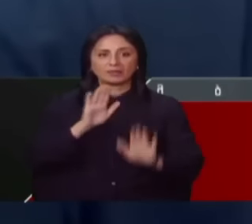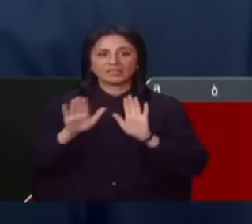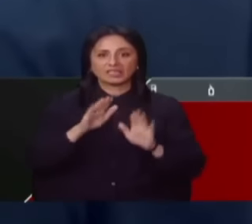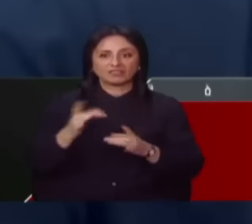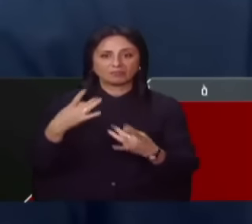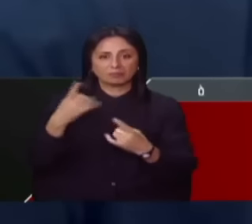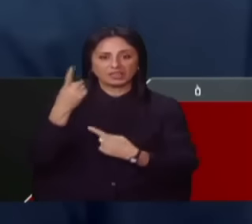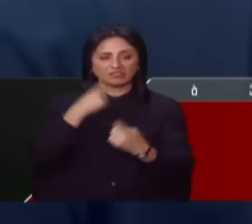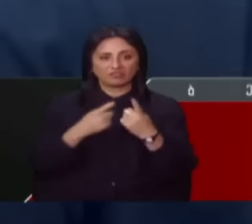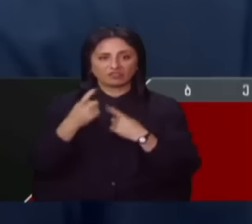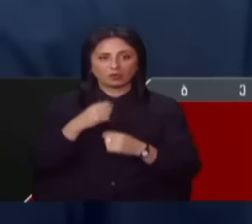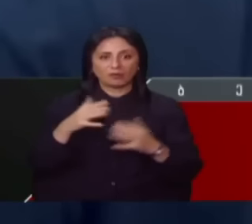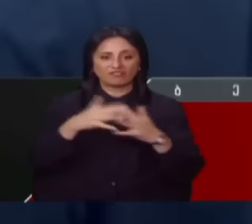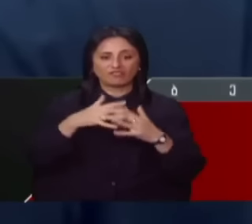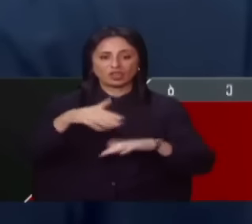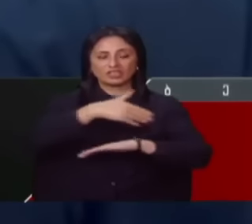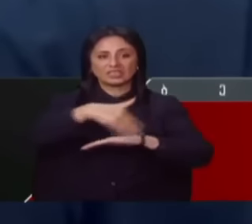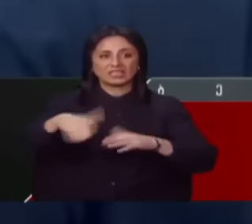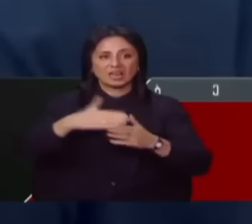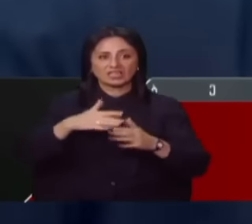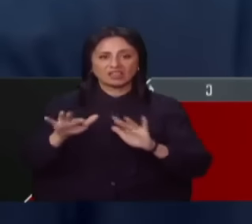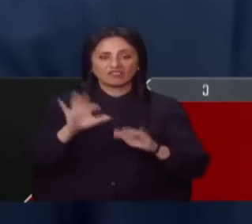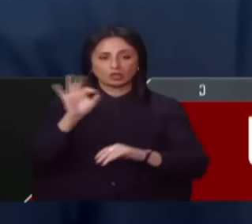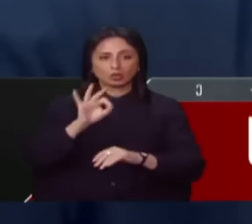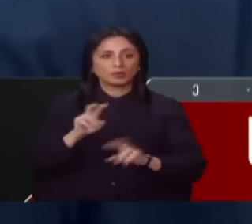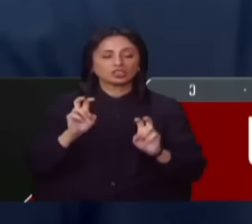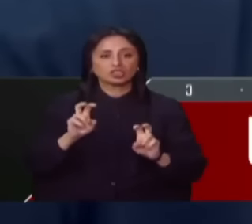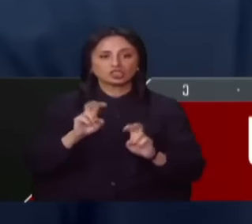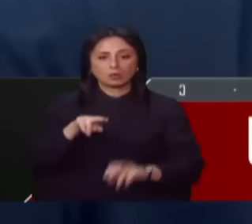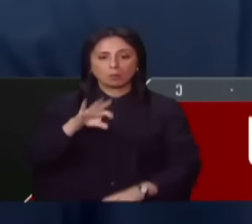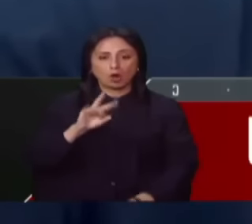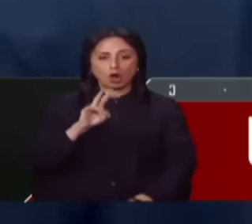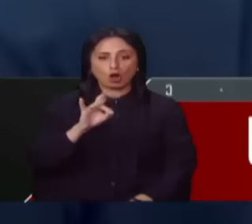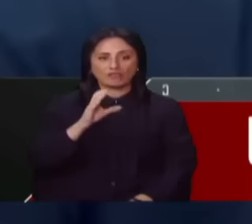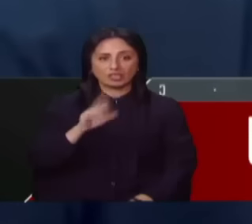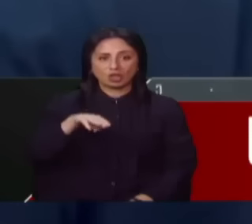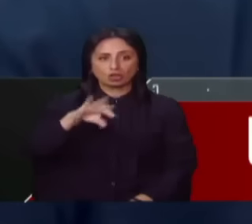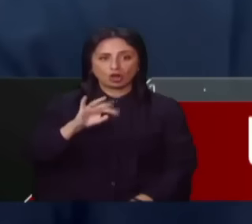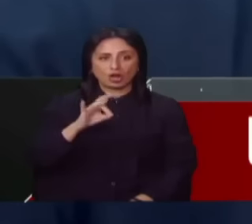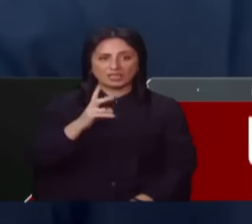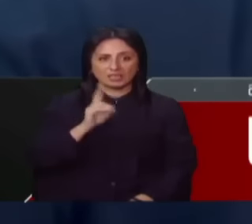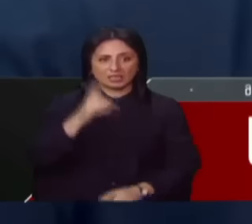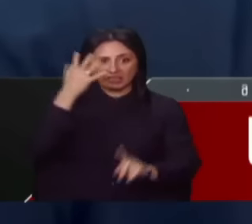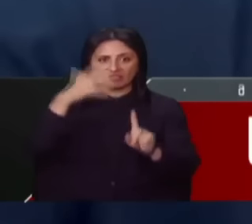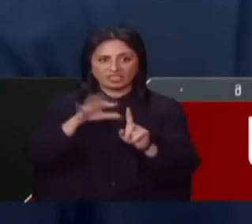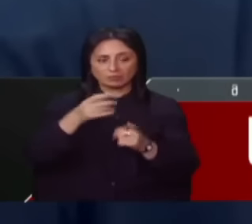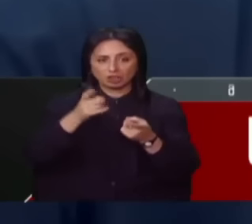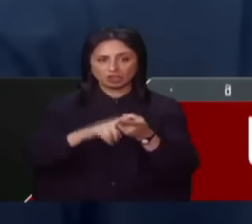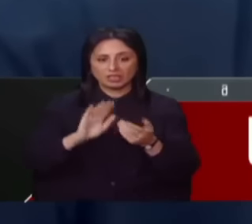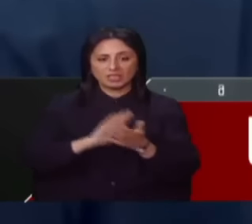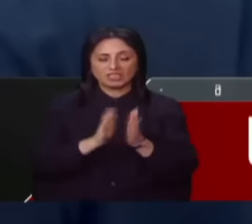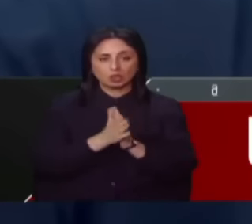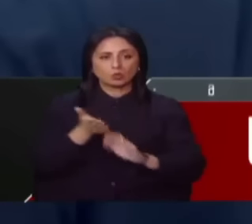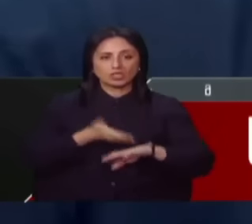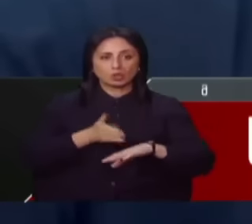khelmzghvanelma momatsoda informatsia frontis khazze arsebul vitarebaze kerzod Pokrovsktan da Toretsktan tavdasmis shesakheb